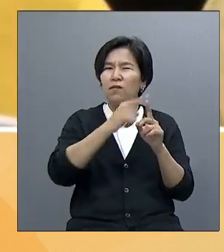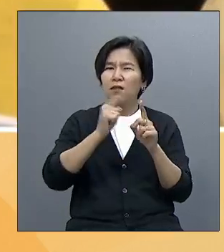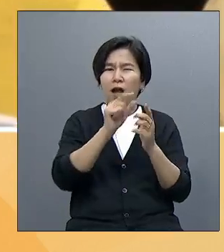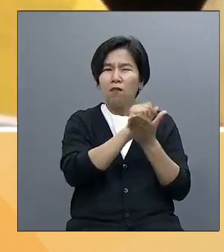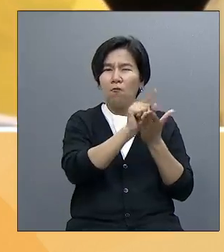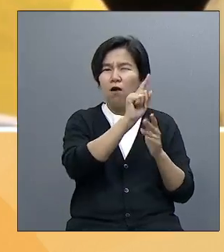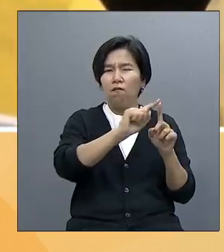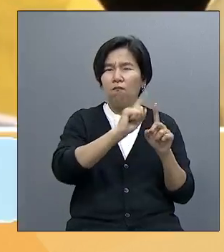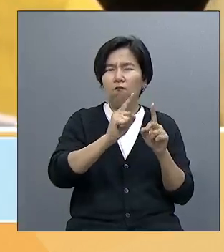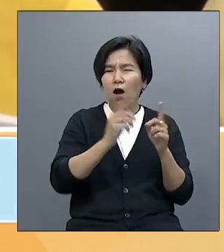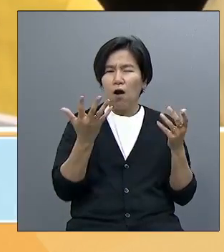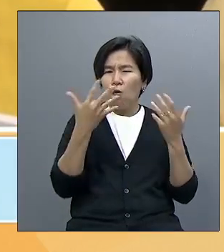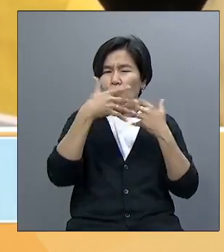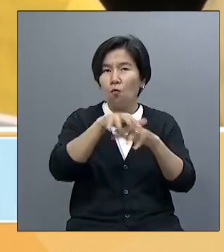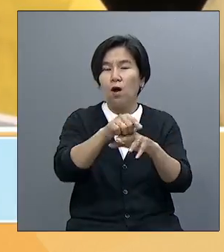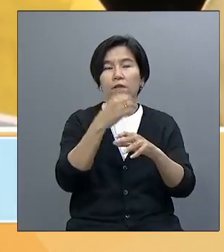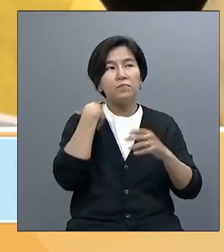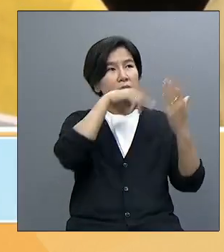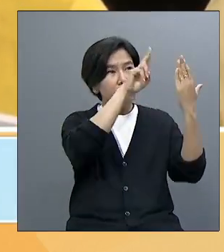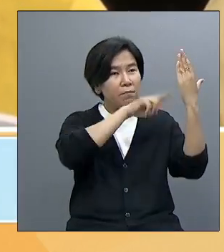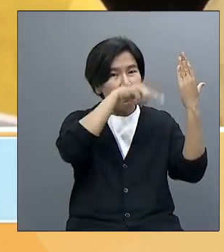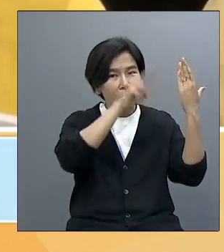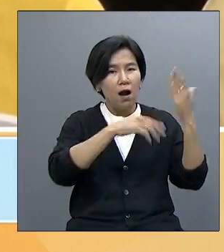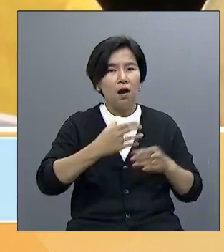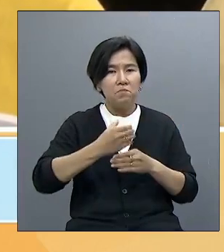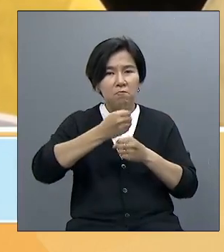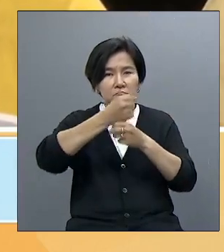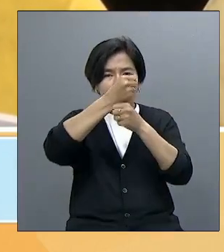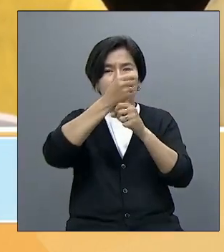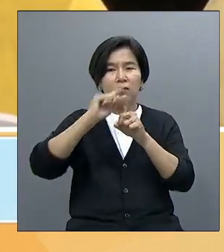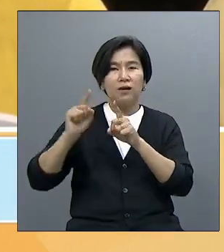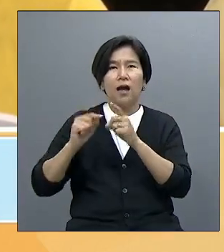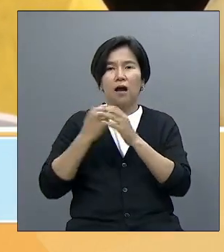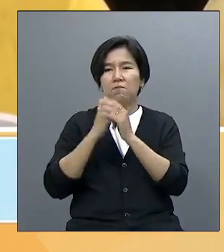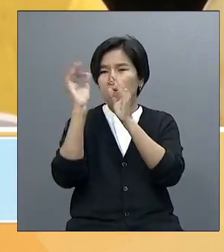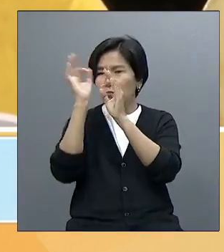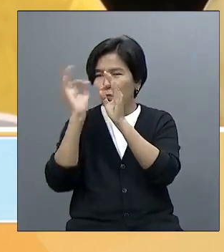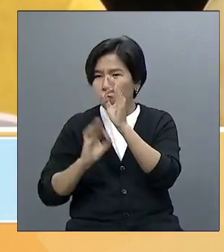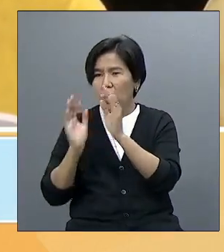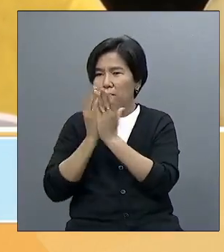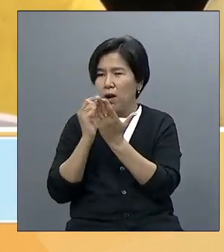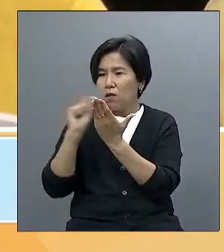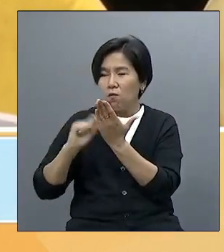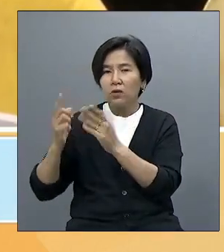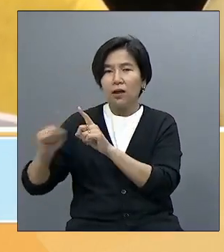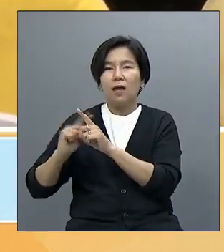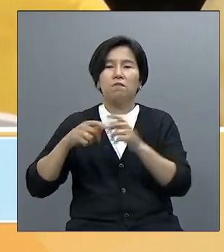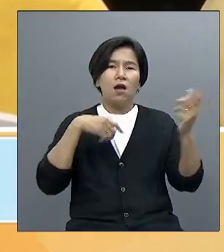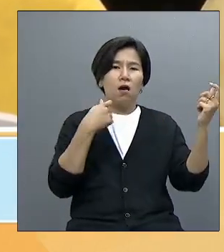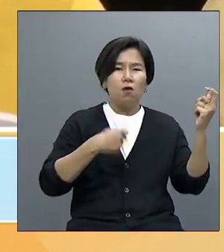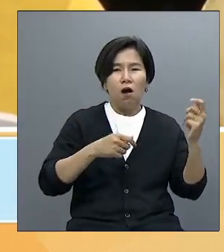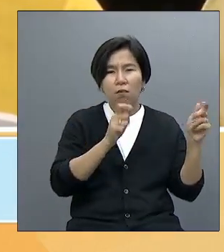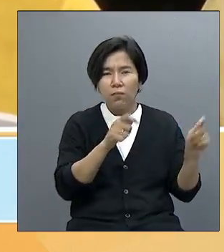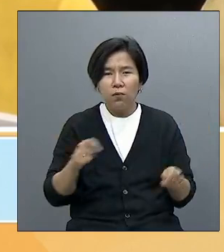ทุกแขนงเราจะเห็นภาพงานจิตรกรรมสถาปัตยกรร ม เรื่องวรรณศิลป์นะครับเรื่องของดนตรีคีตศิลป ์ ทุ